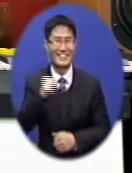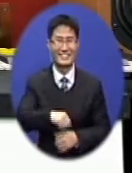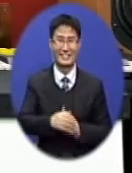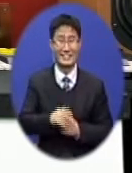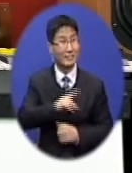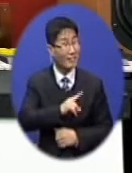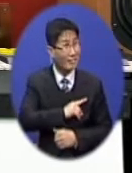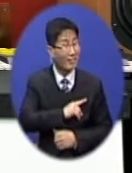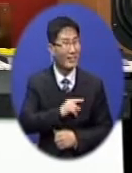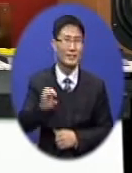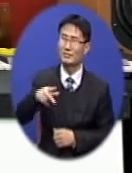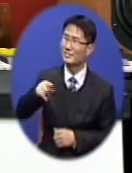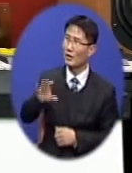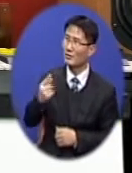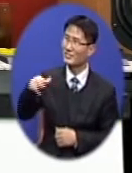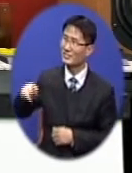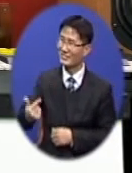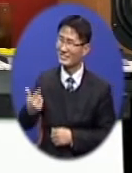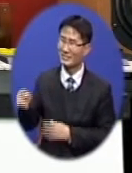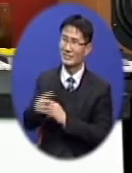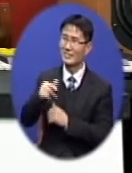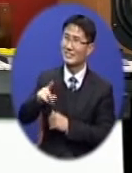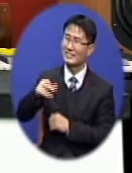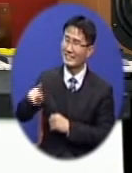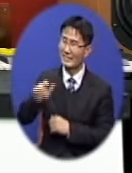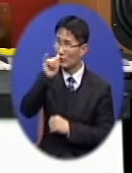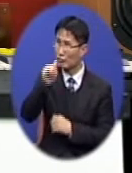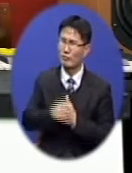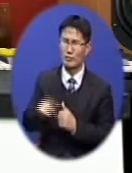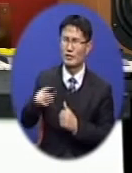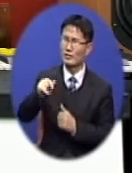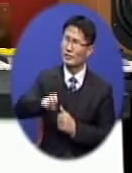이름이 푸자예요? 네. 푸자도 있고, 원순이도 있고, 아. 정자도 있고, 다 있어요,